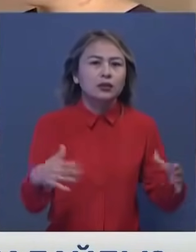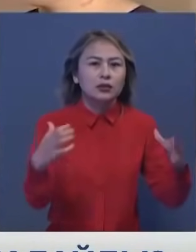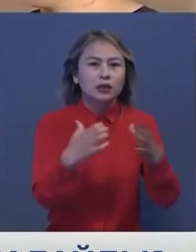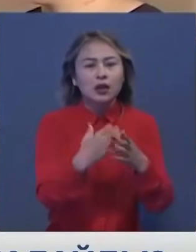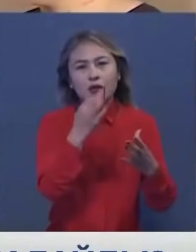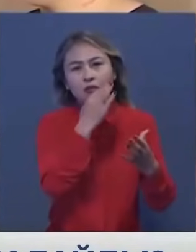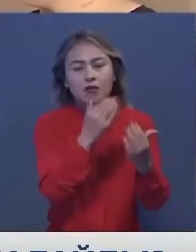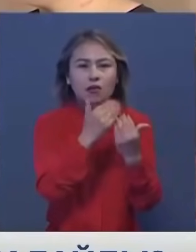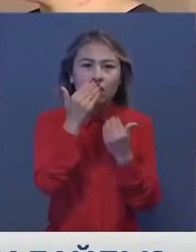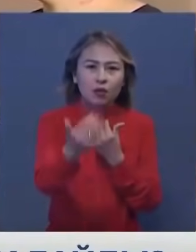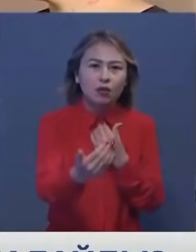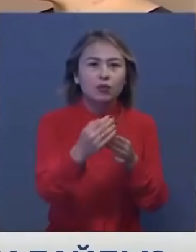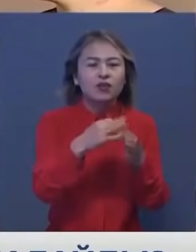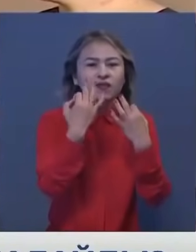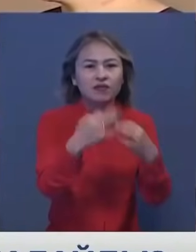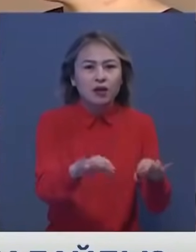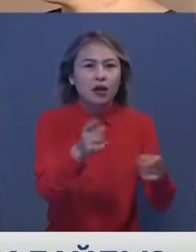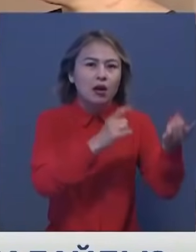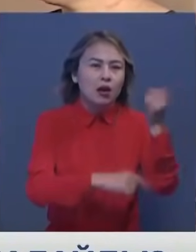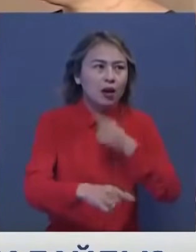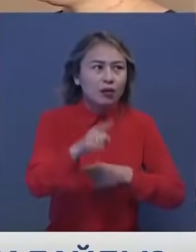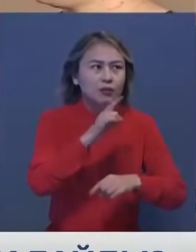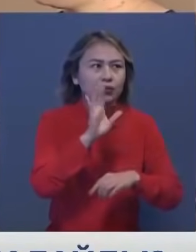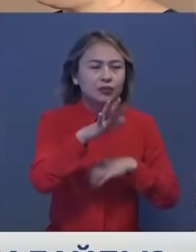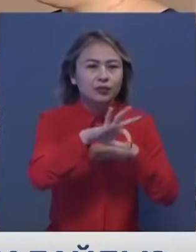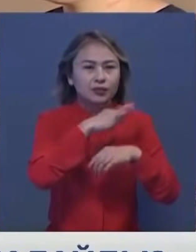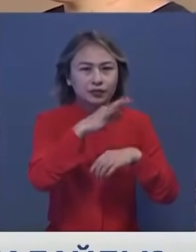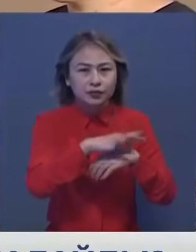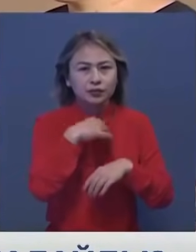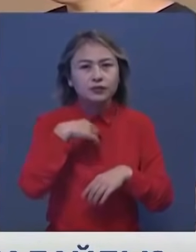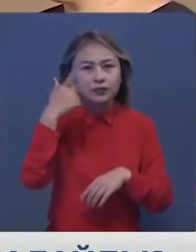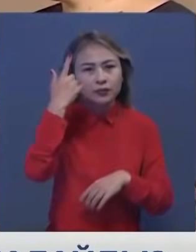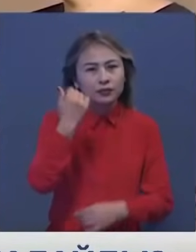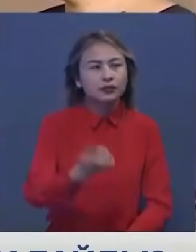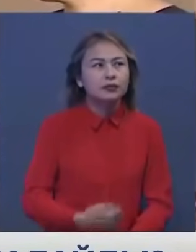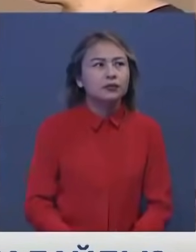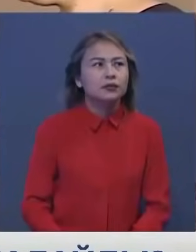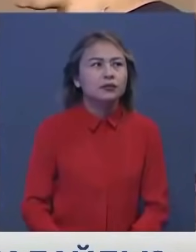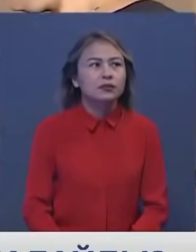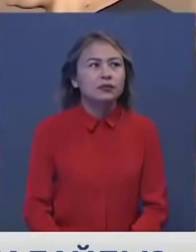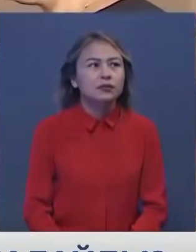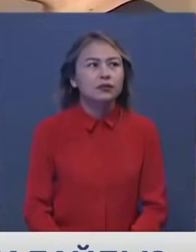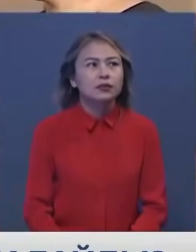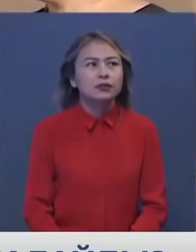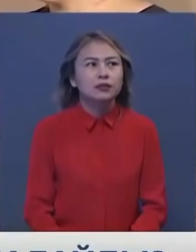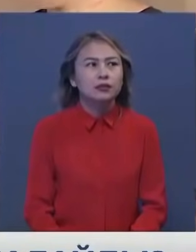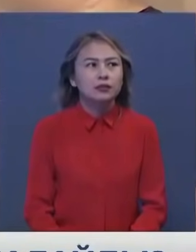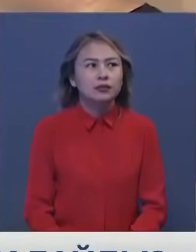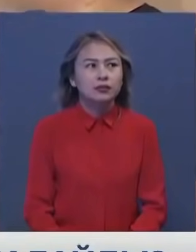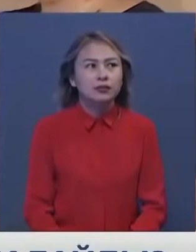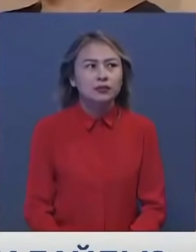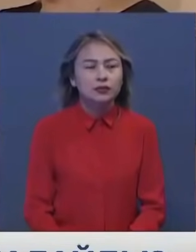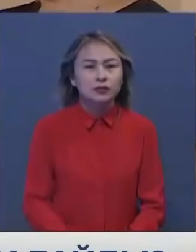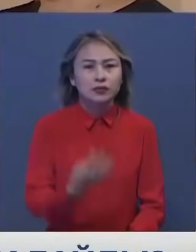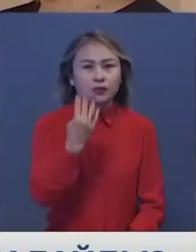ертелігеш босап шыға сөйтіп, қайта келіп берекемізді алат деп азарда безер. Он нас в 4 утра собрал там на диване вот с